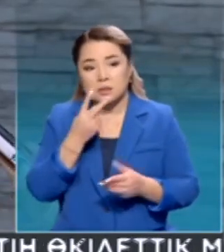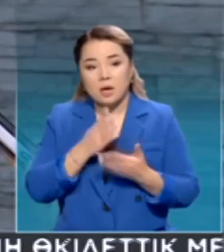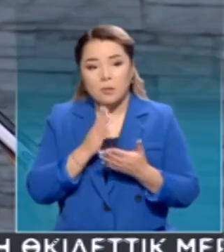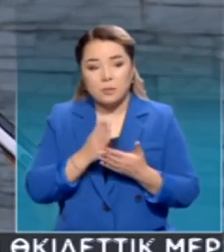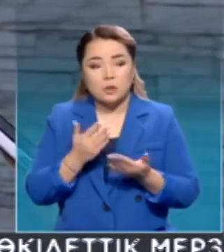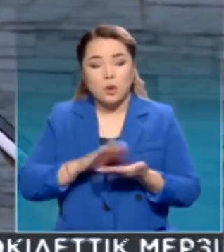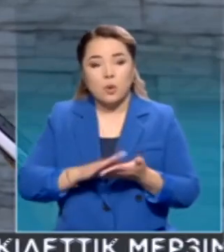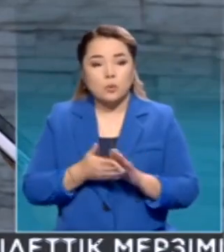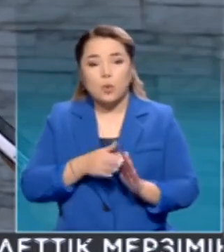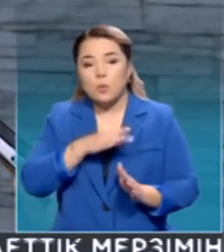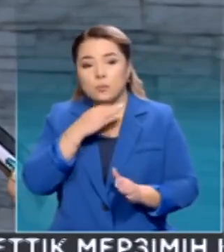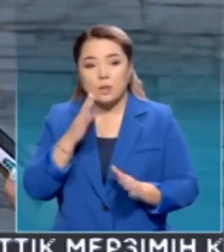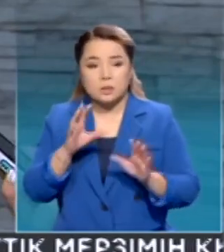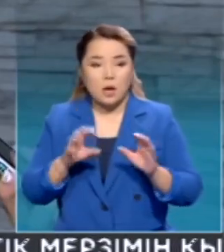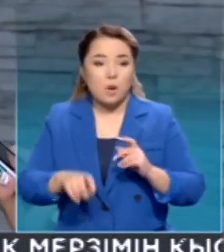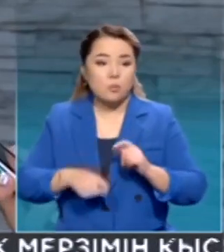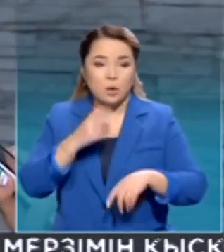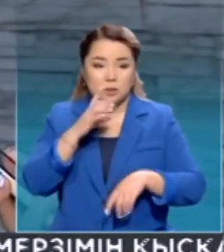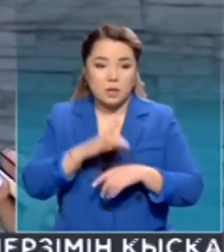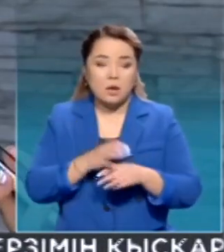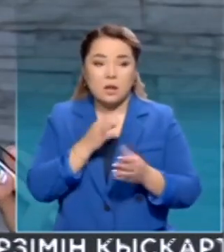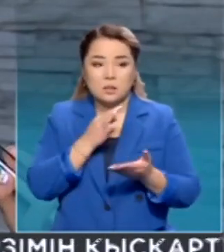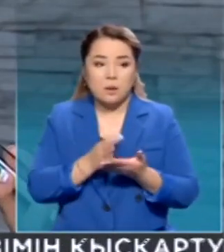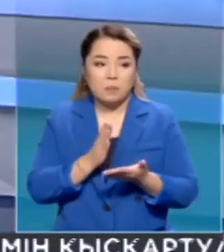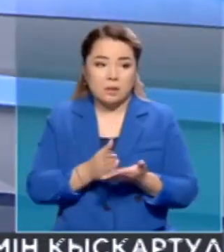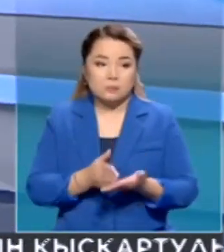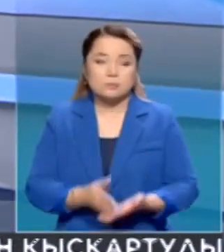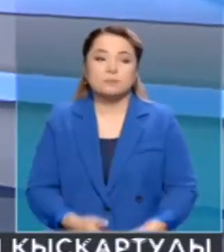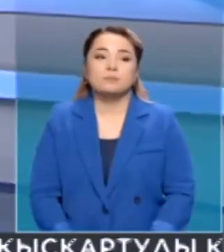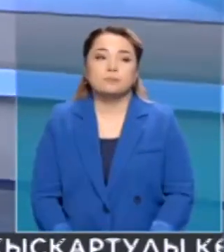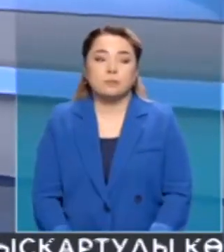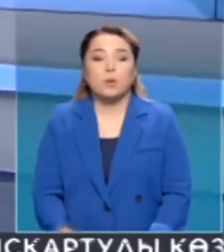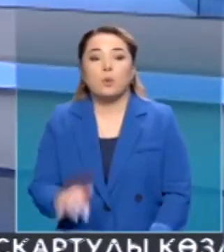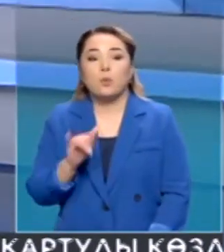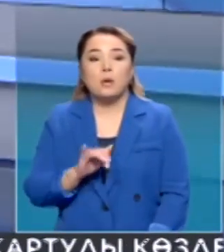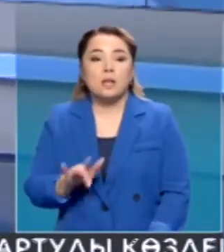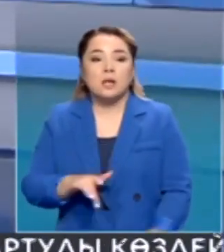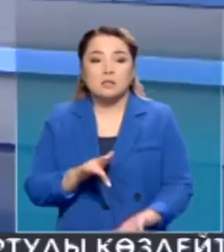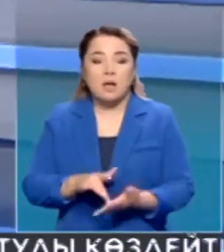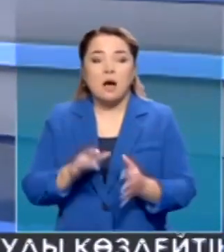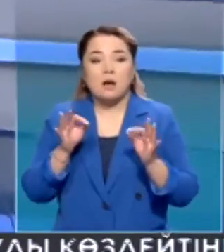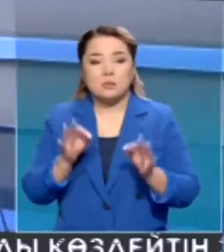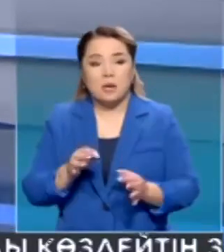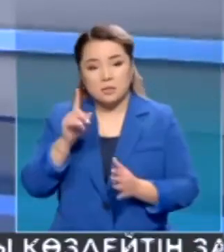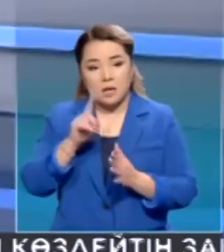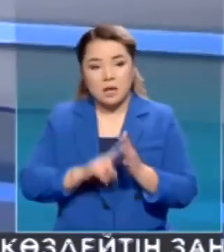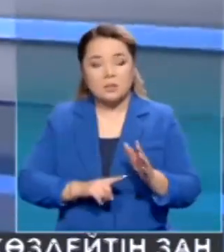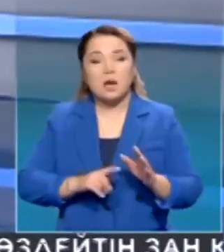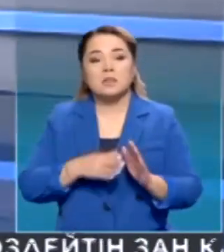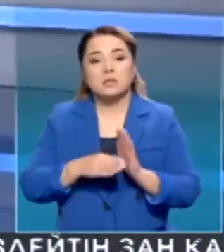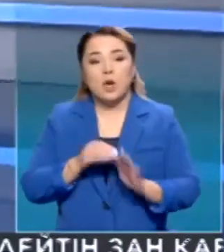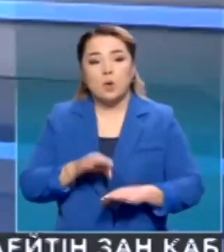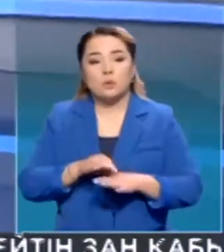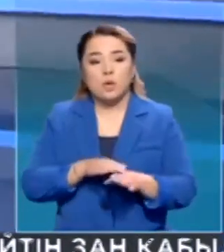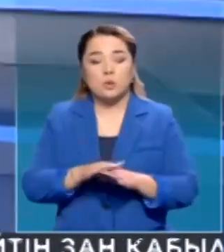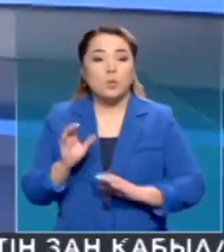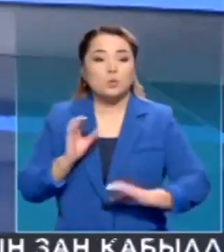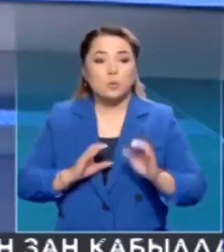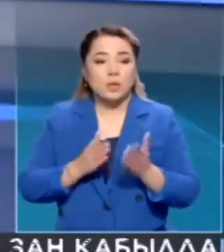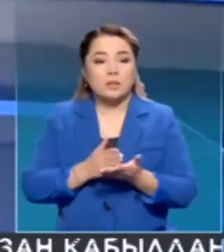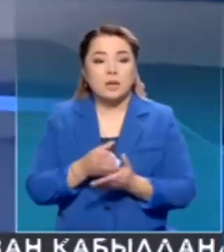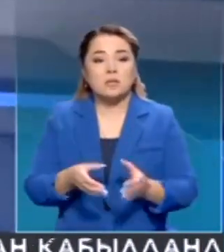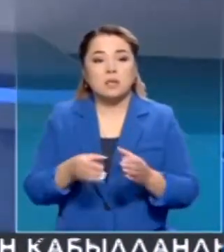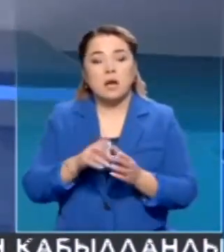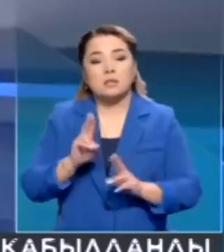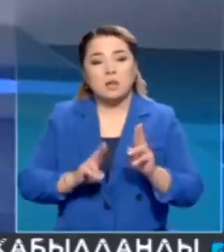көп жағдайда, мысалы, заң бұзушылыққа жол беріп қояды. Оралда адал сайлау үшін штабының заңгерлері студенттерге саяси